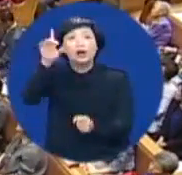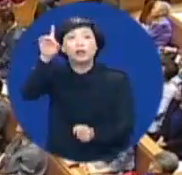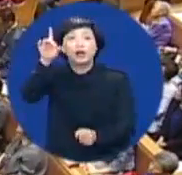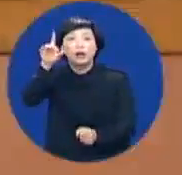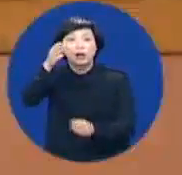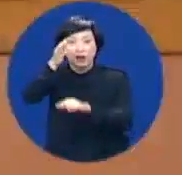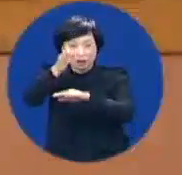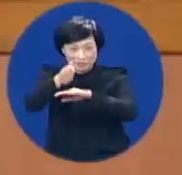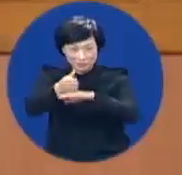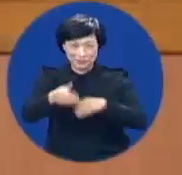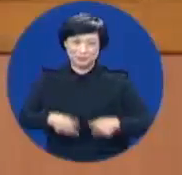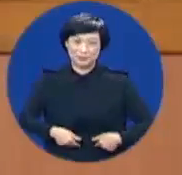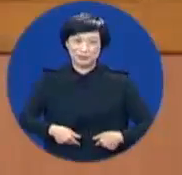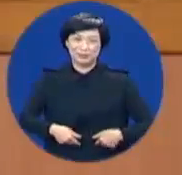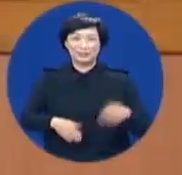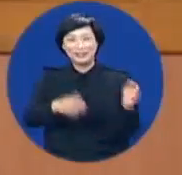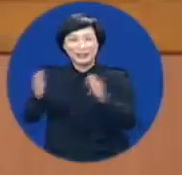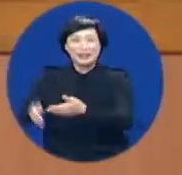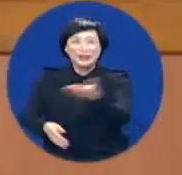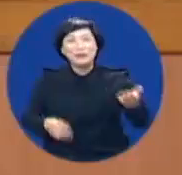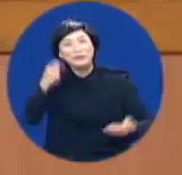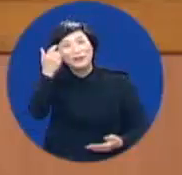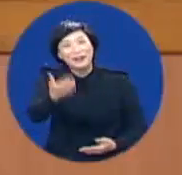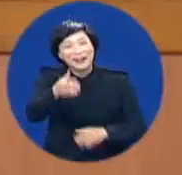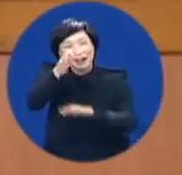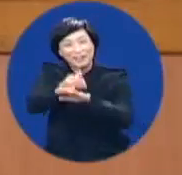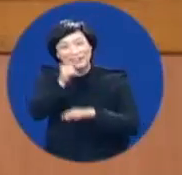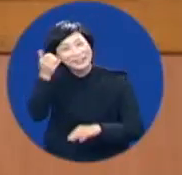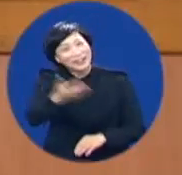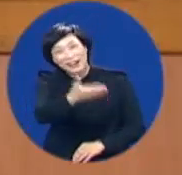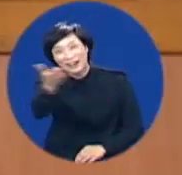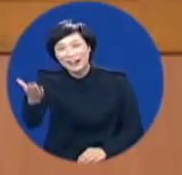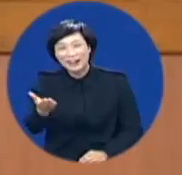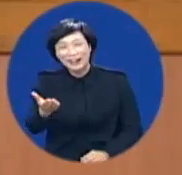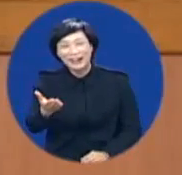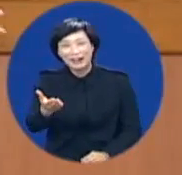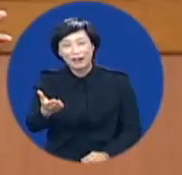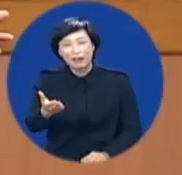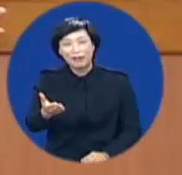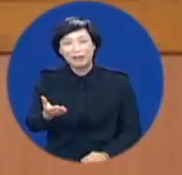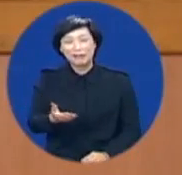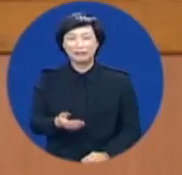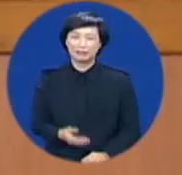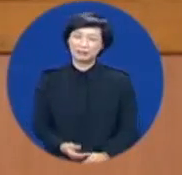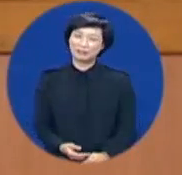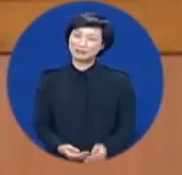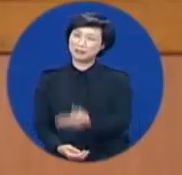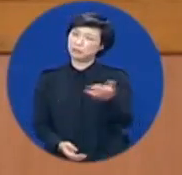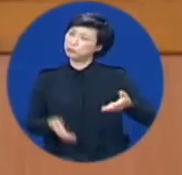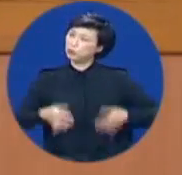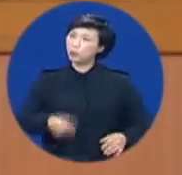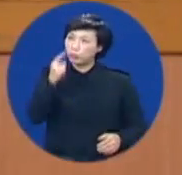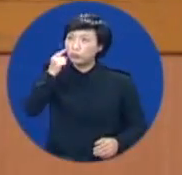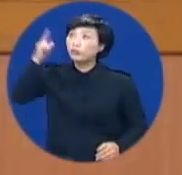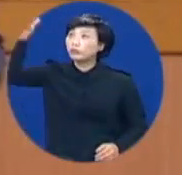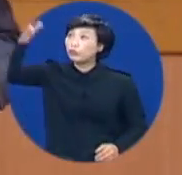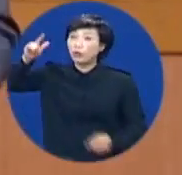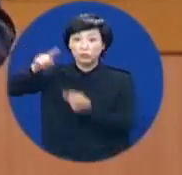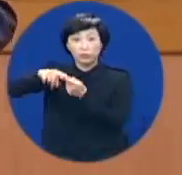하나예요. 근데 우리가 감사하며 사나요? 그냥 태어나 보니까 태양도